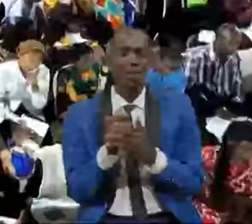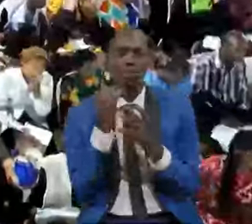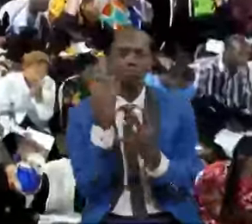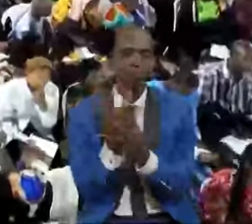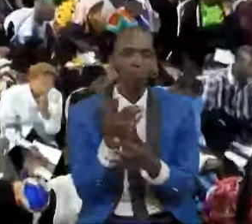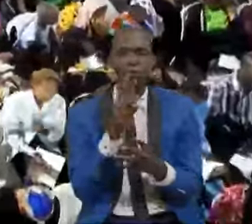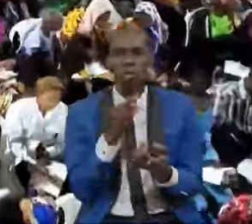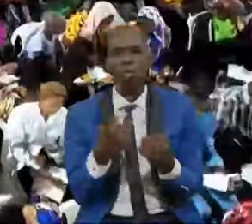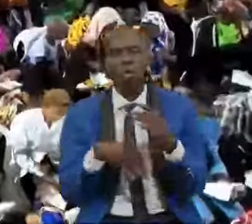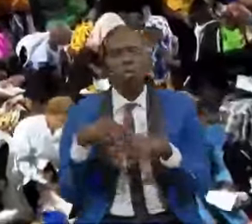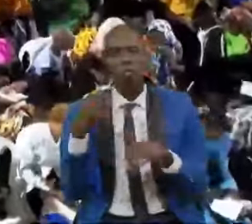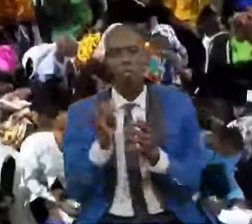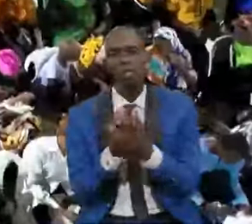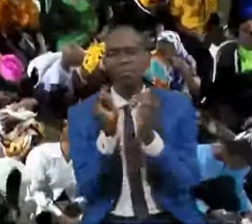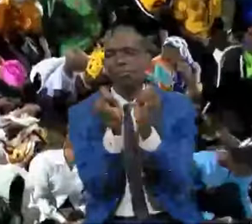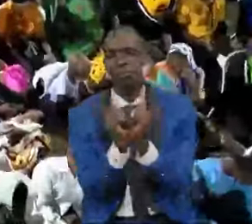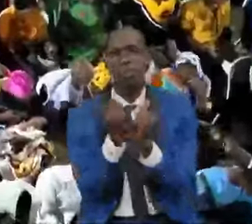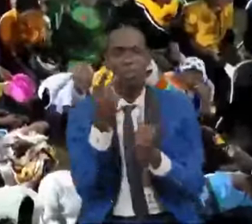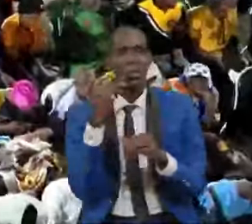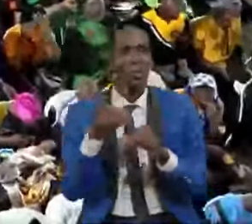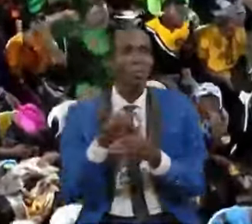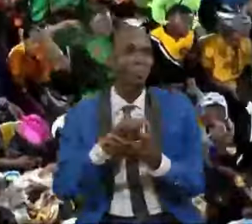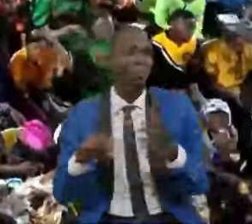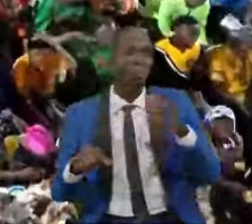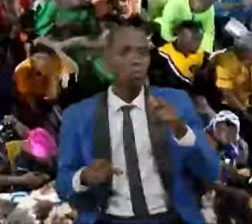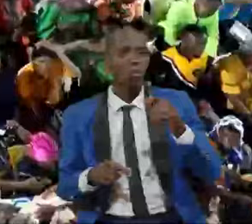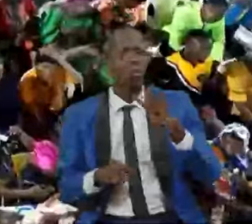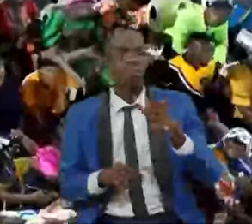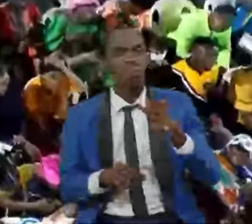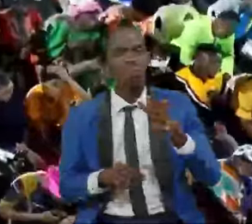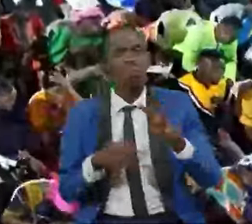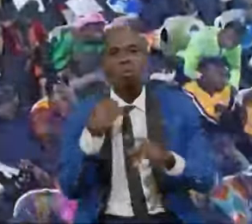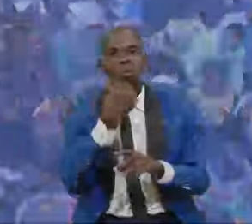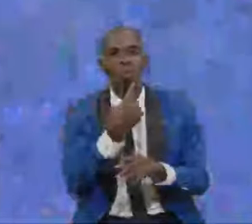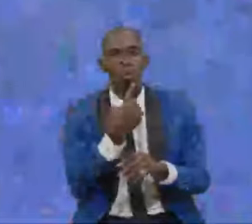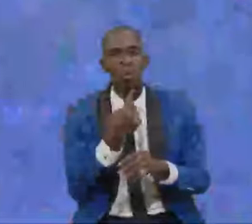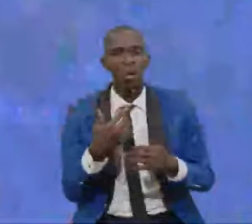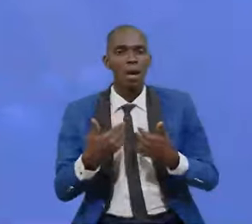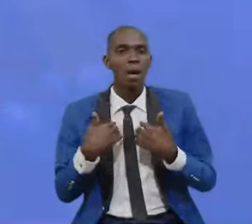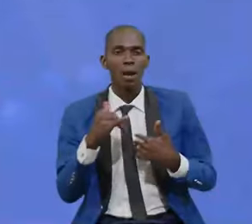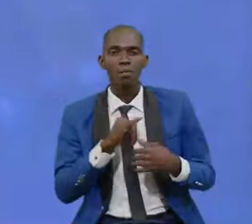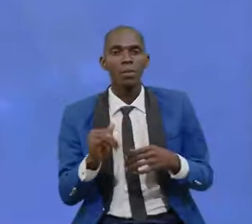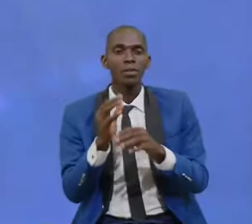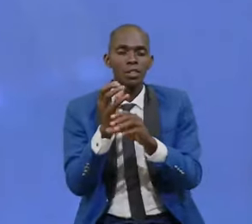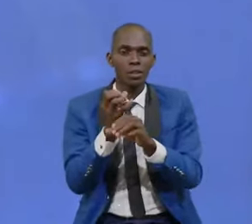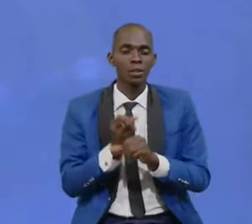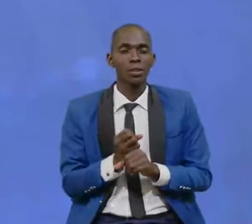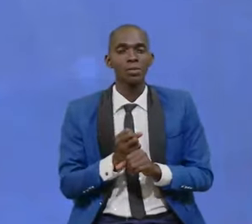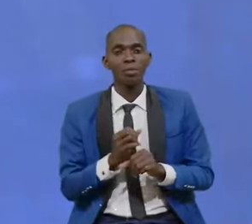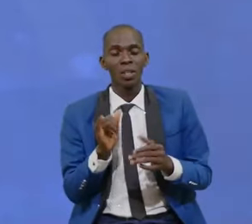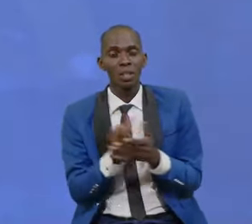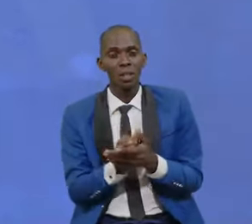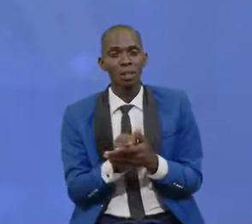ces liens. Verset 24. Verset 24, on dit, le geôlier ayant reçu cet ordre.